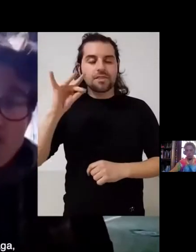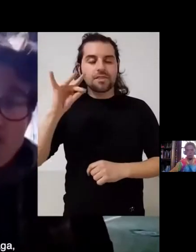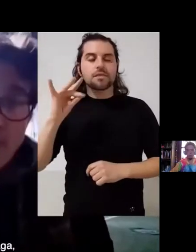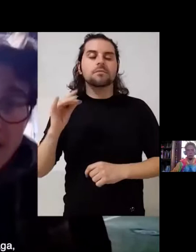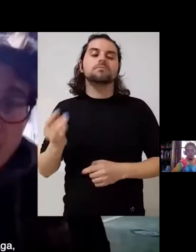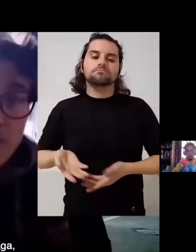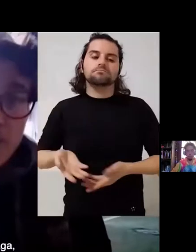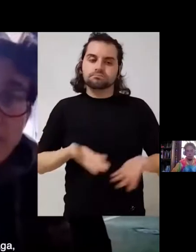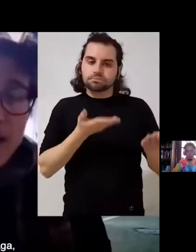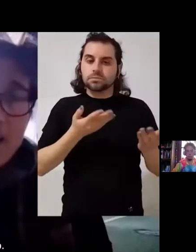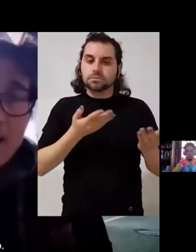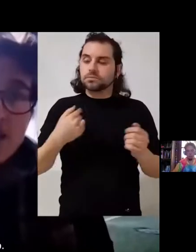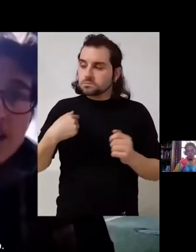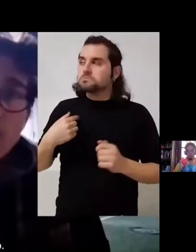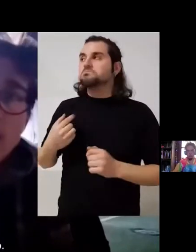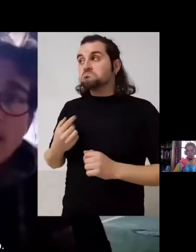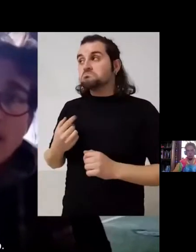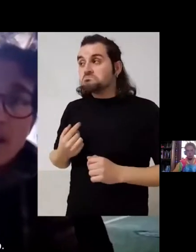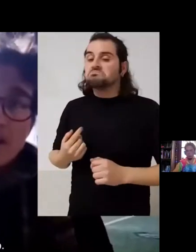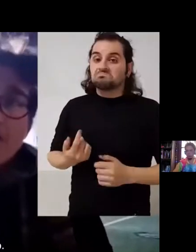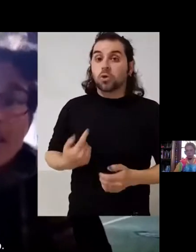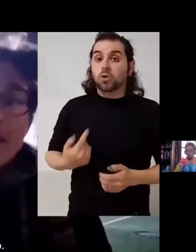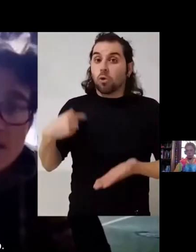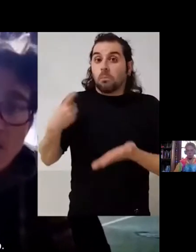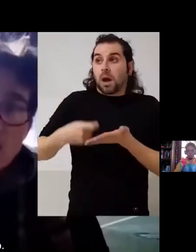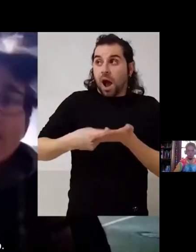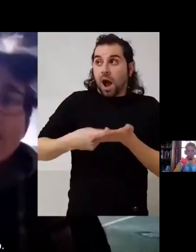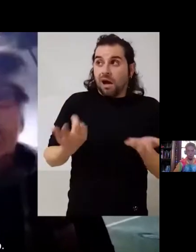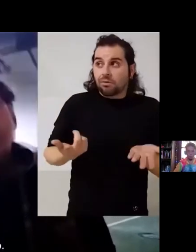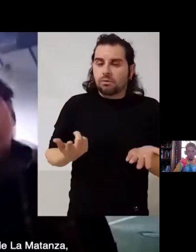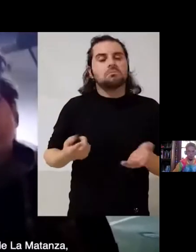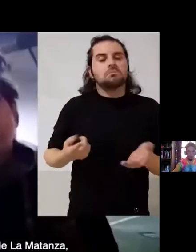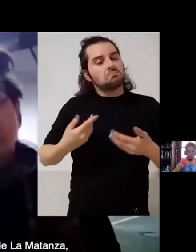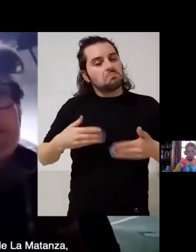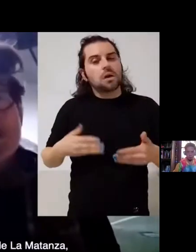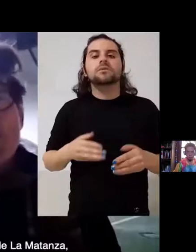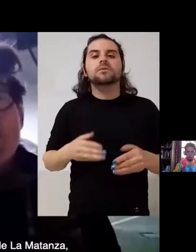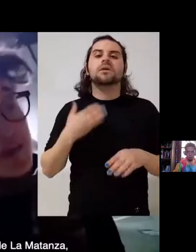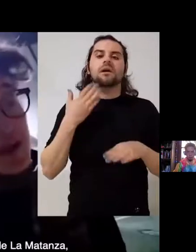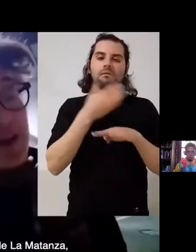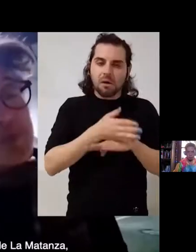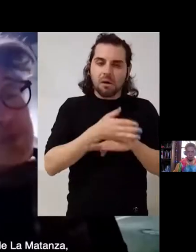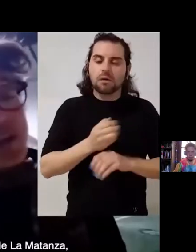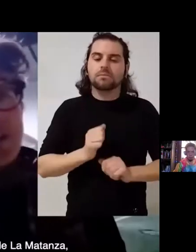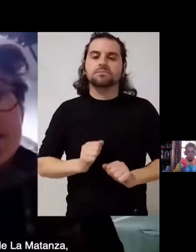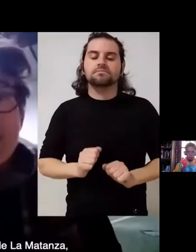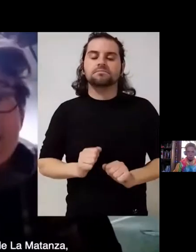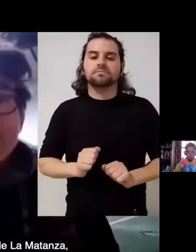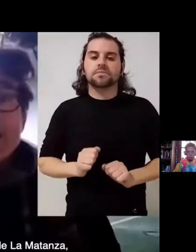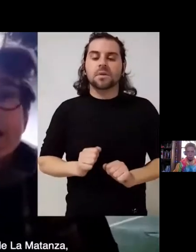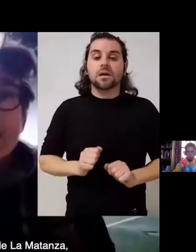évidemment, en violant mes droits de l'accès à la santé, c'est-à-dire moi, j'ai une société